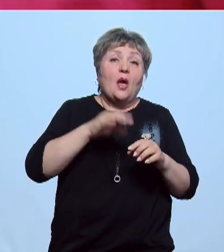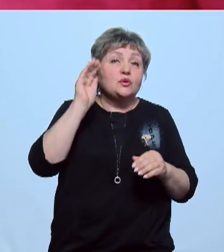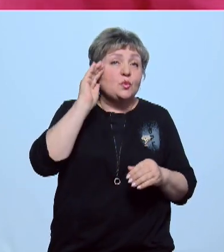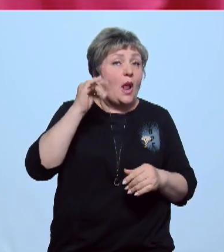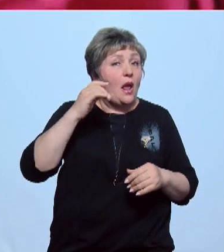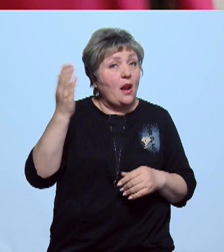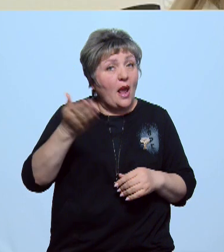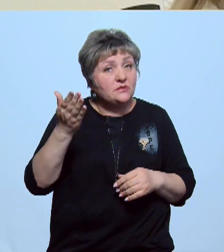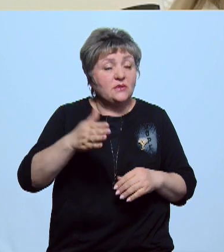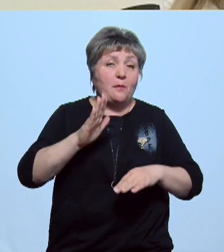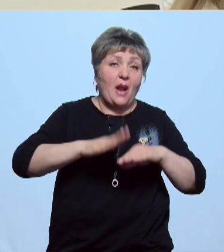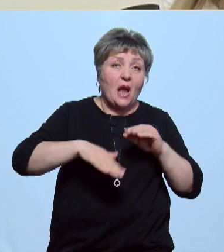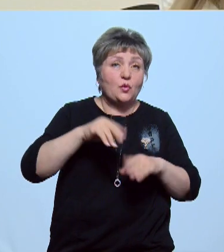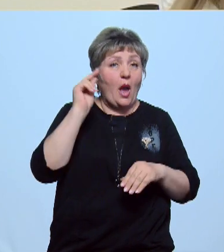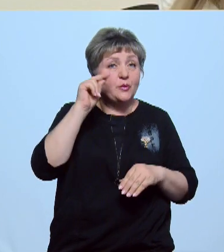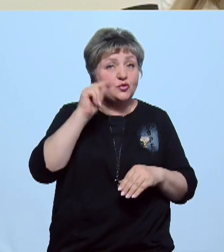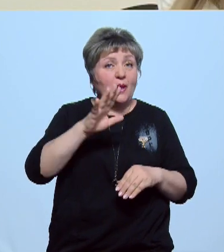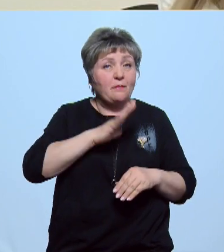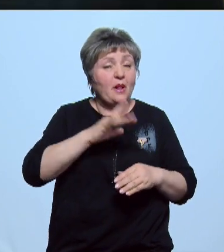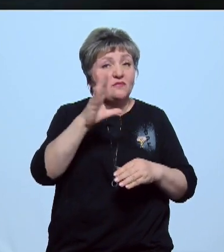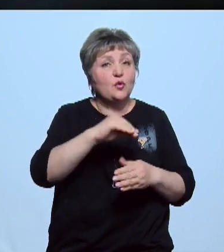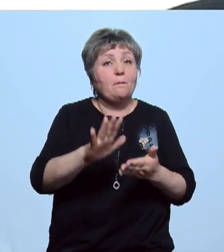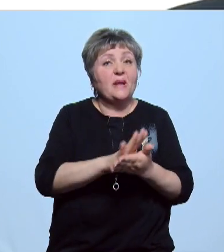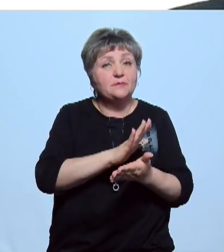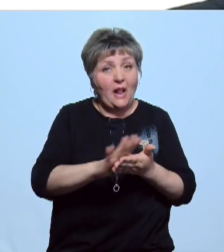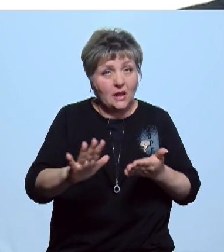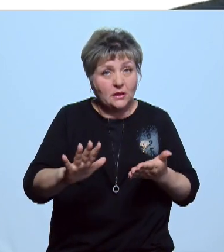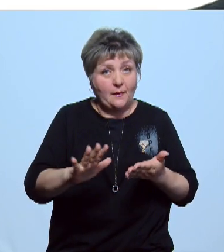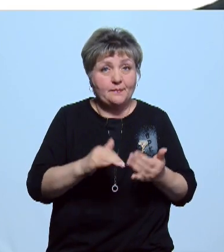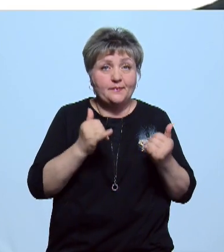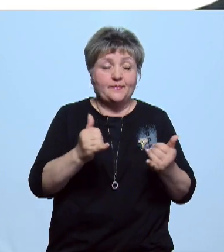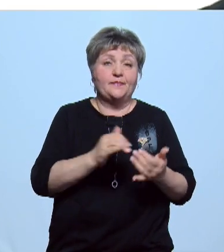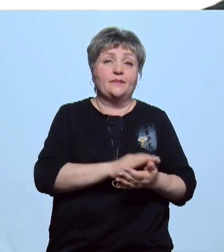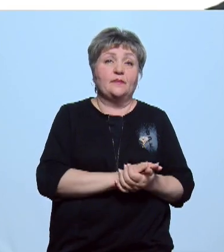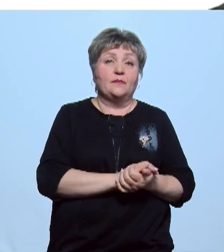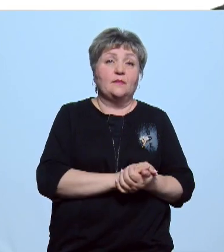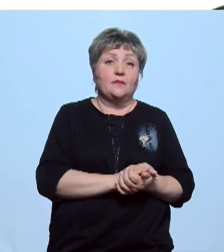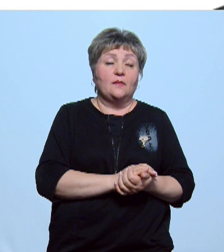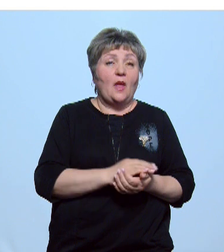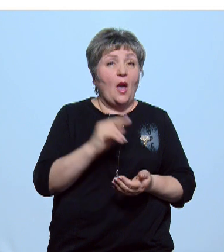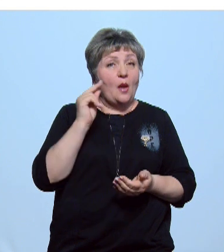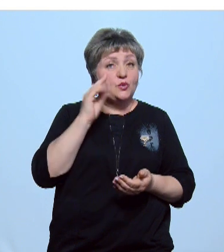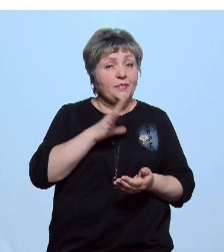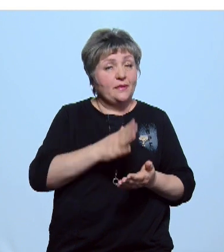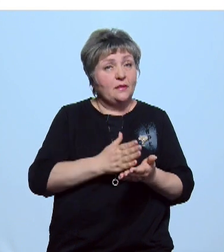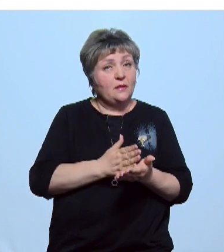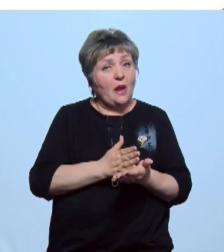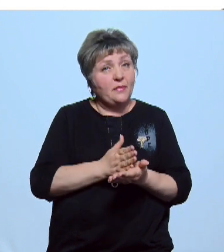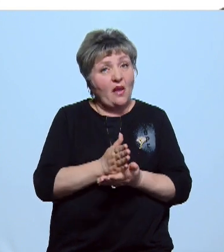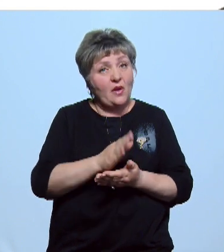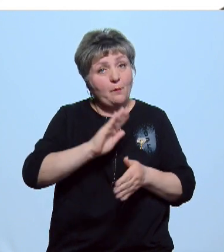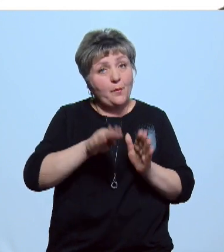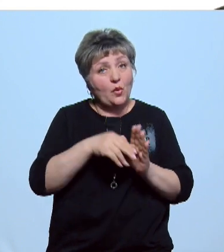проходили практику. Все обучение было для них бесплатным. Все это обучение было направлено